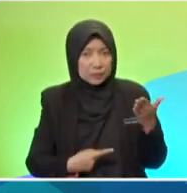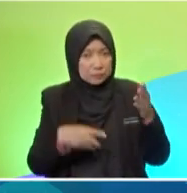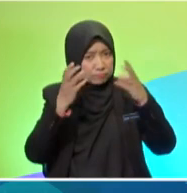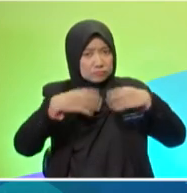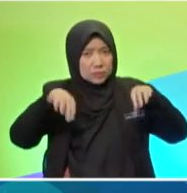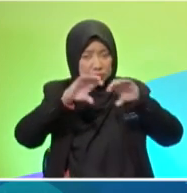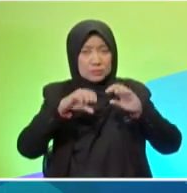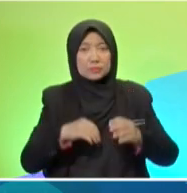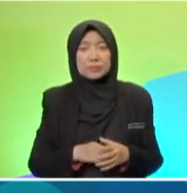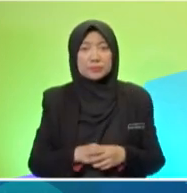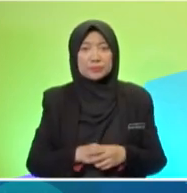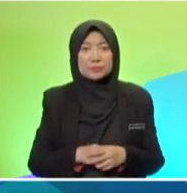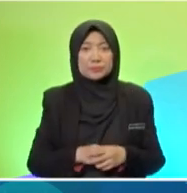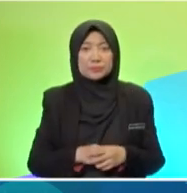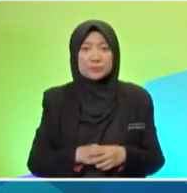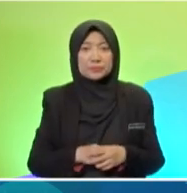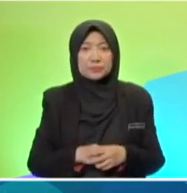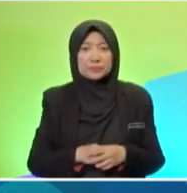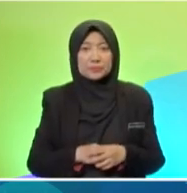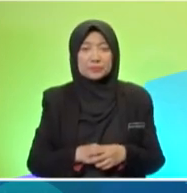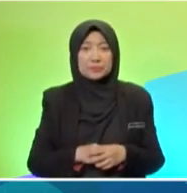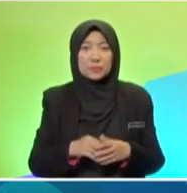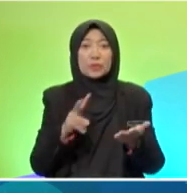Oke kita minta